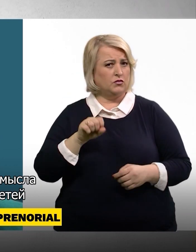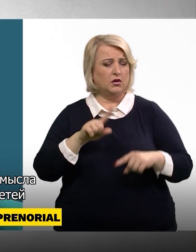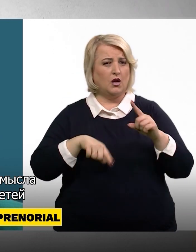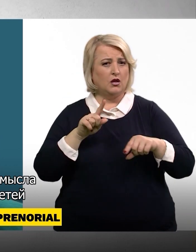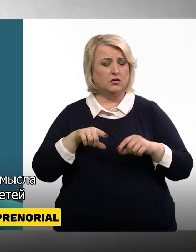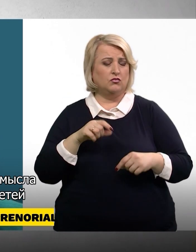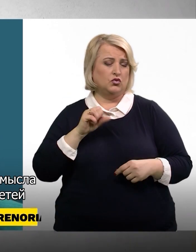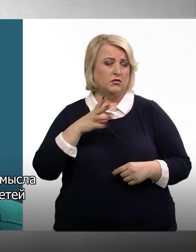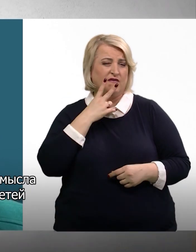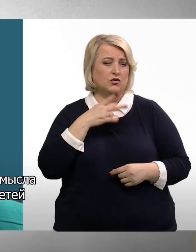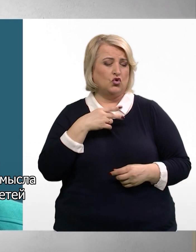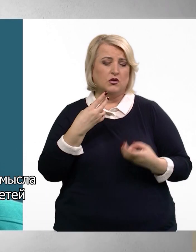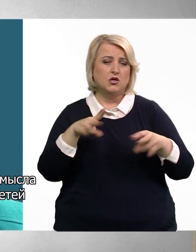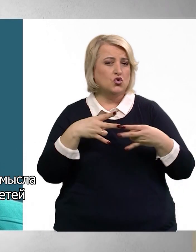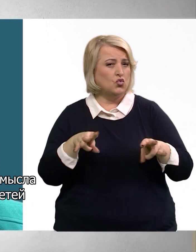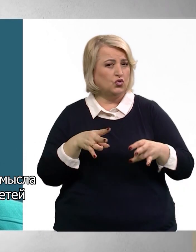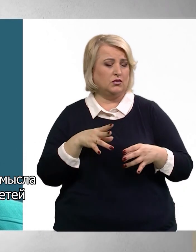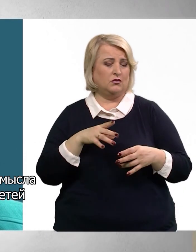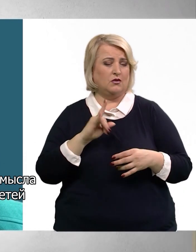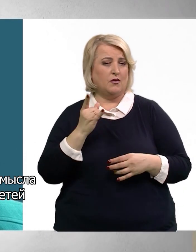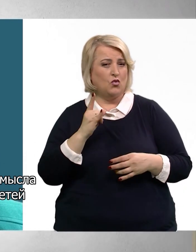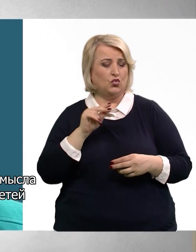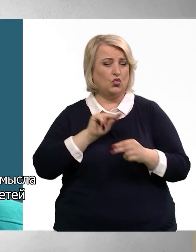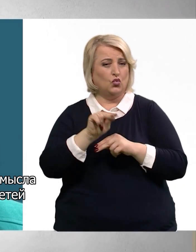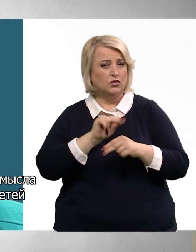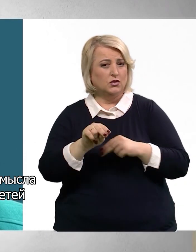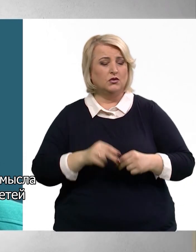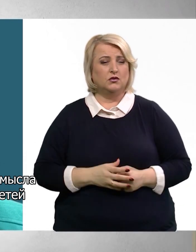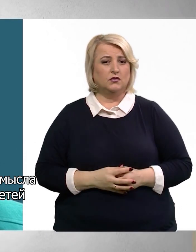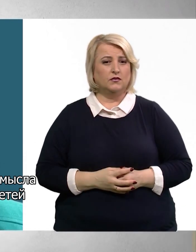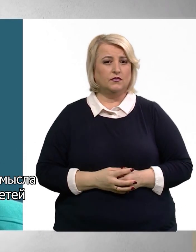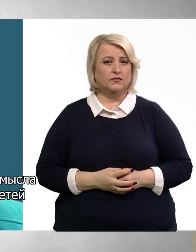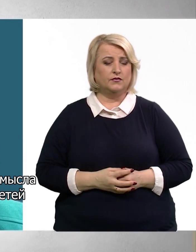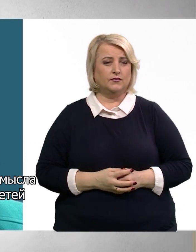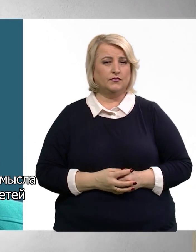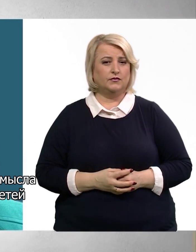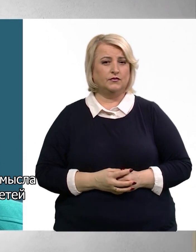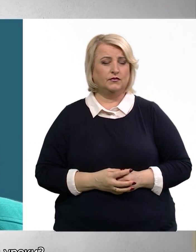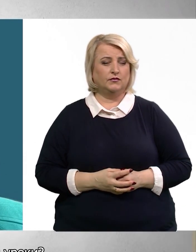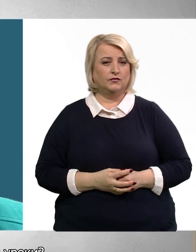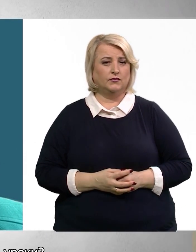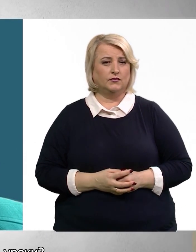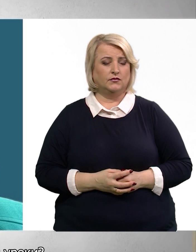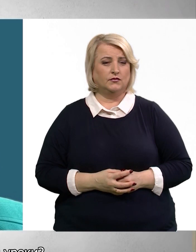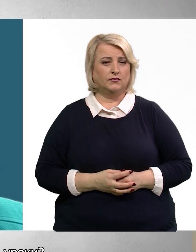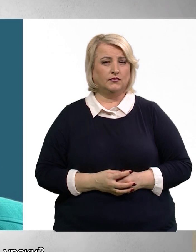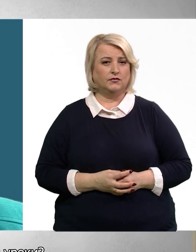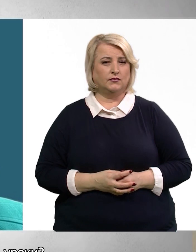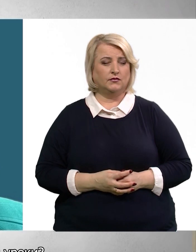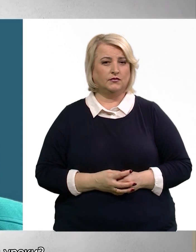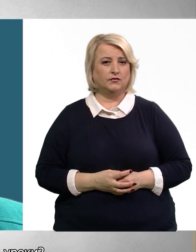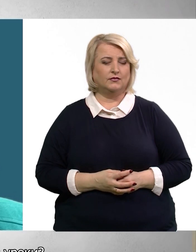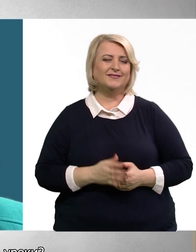poate părinții nu tocmai văd relevanță în a spori motivația copiilor de a merge la astfel de